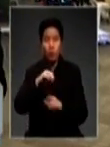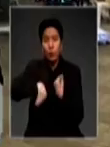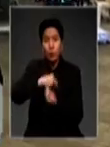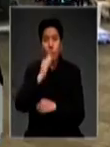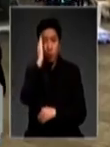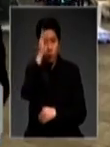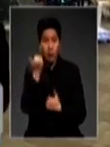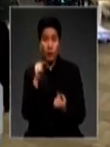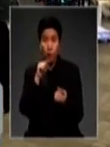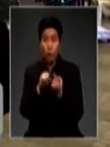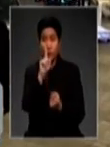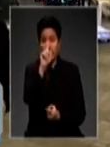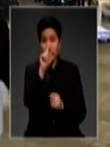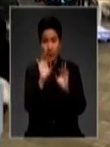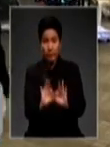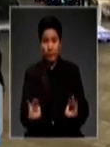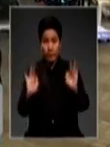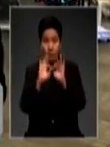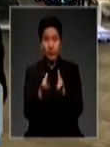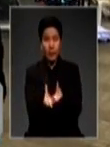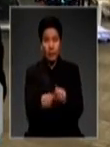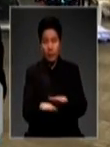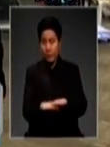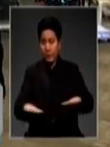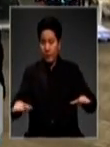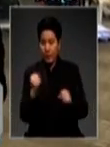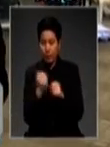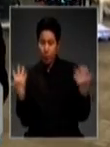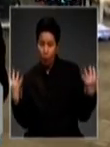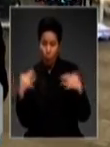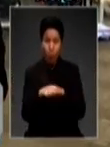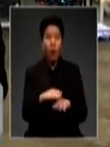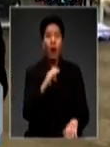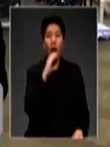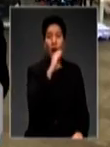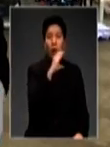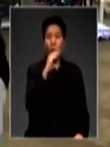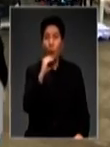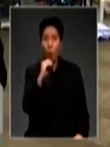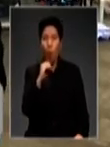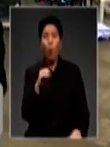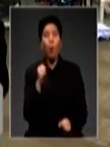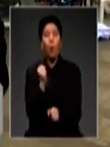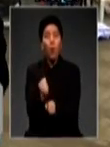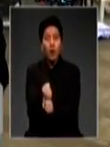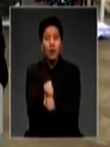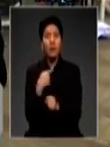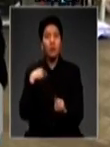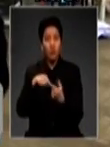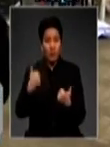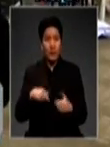คะและอีกหนึ่งจุดสนใจสำคัญค่ะก็คือพื้นที่ทำงานร่วมหรือที่เรียกกันว่า co-working space นะคะขณะนี้ค่ะดิฉันอยู่ที่